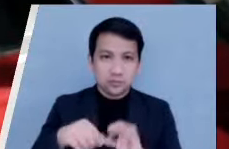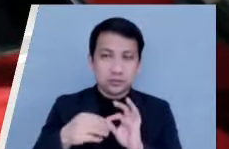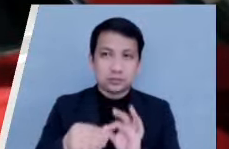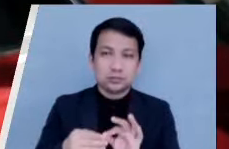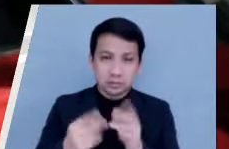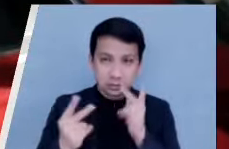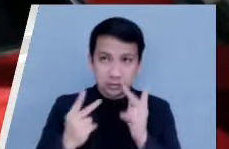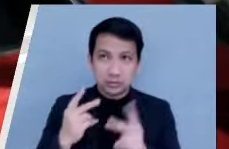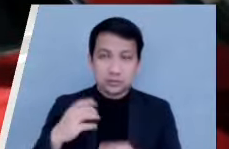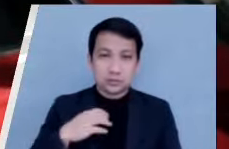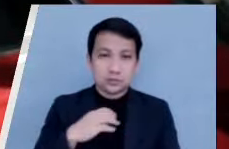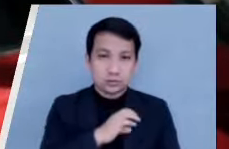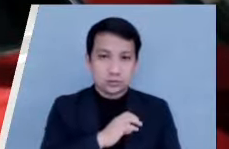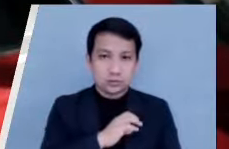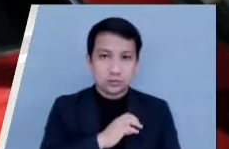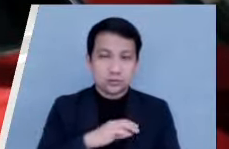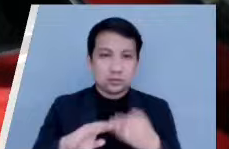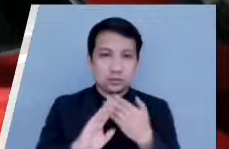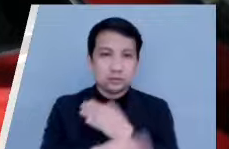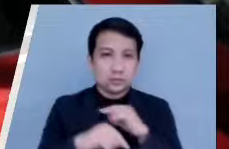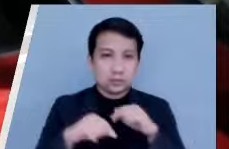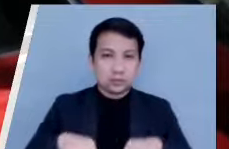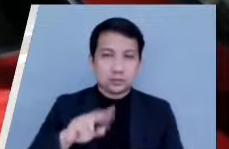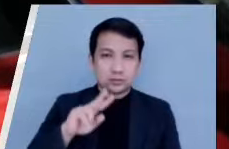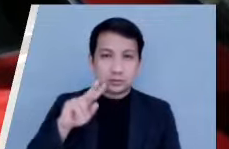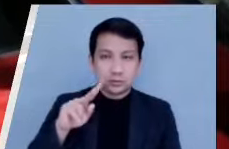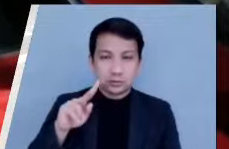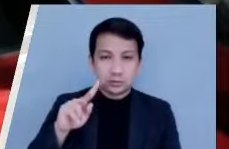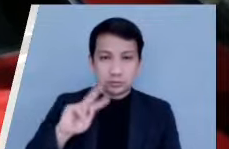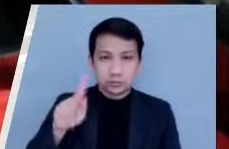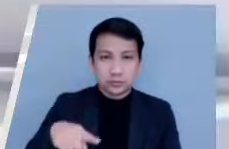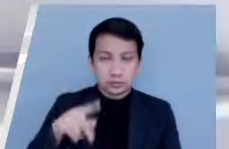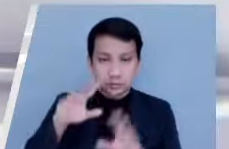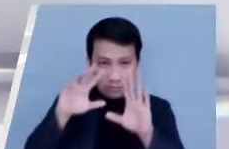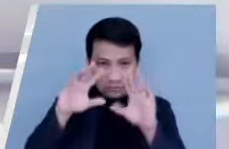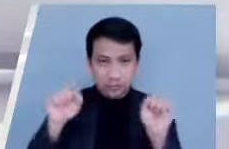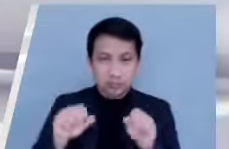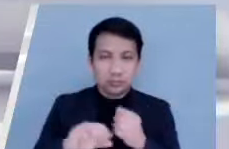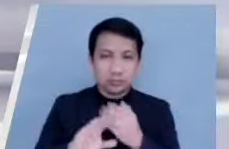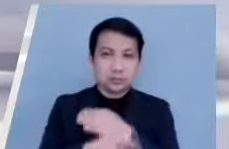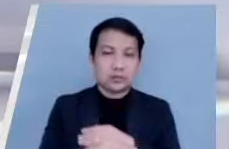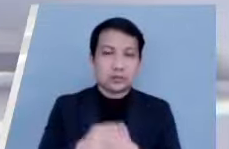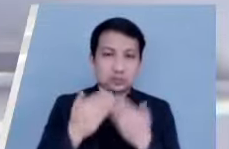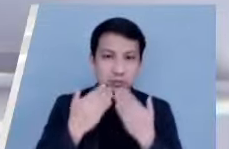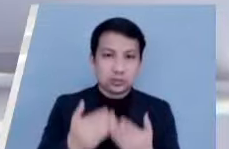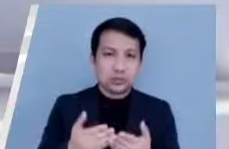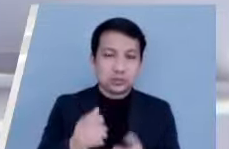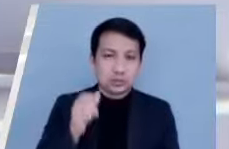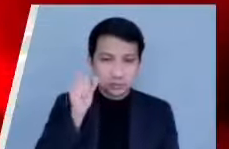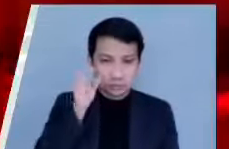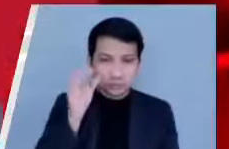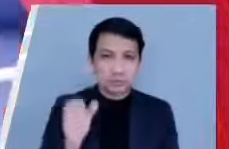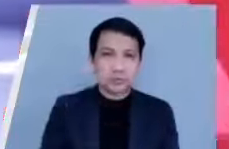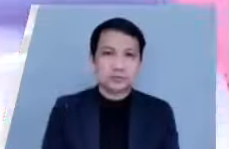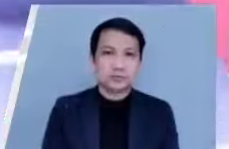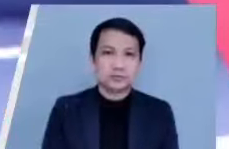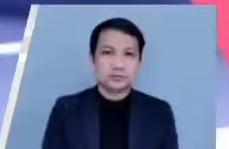kamera ay babalik din dito ang vice-presidente. Balik sa iyo, Mel. Maraming salamat sa iyo, Ian Cruz.